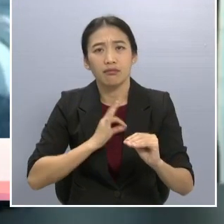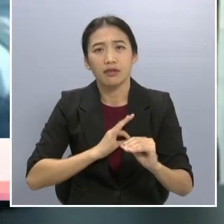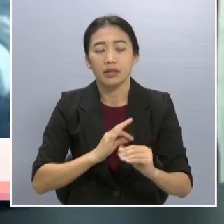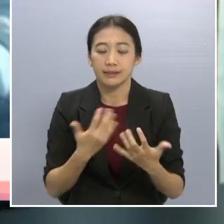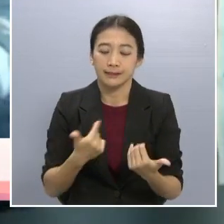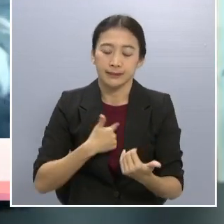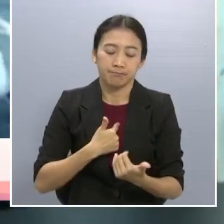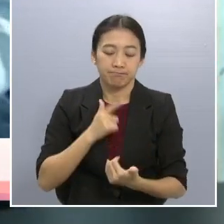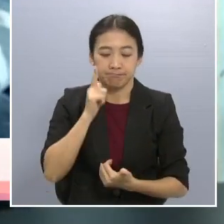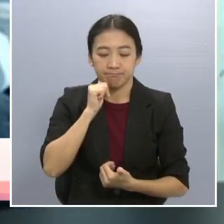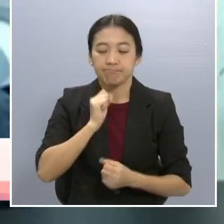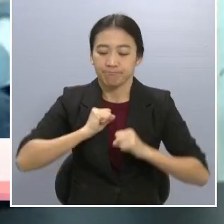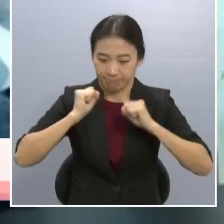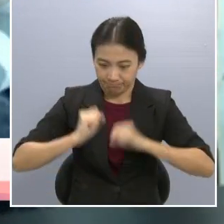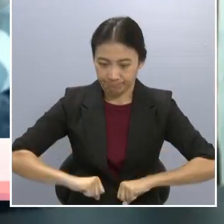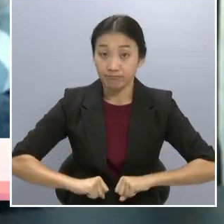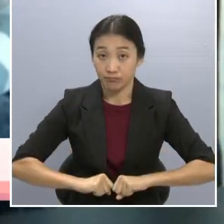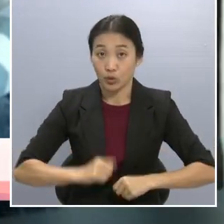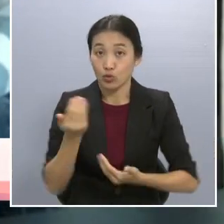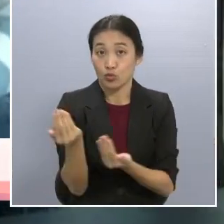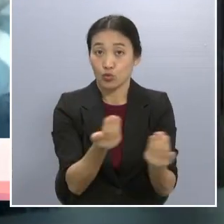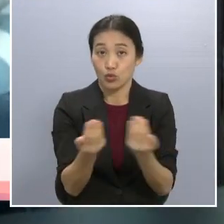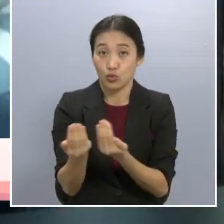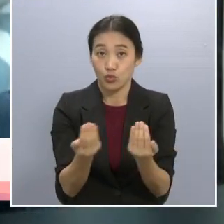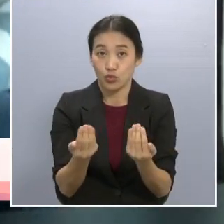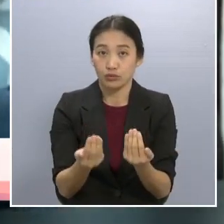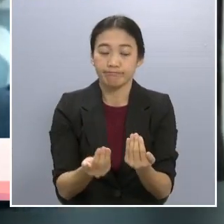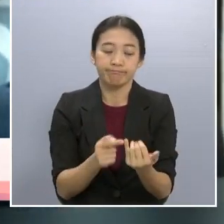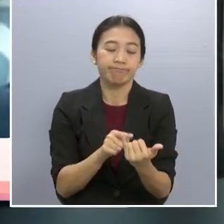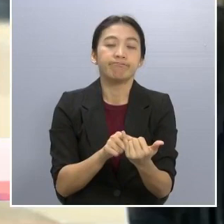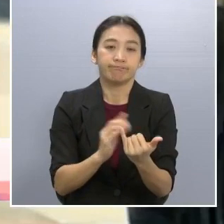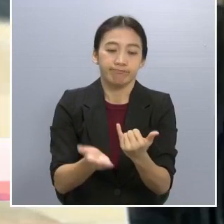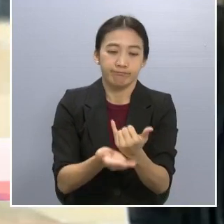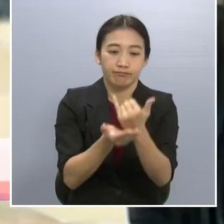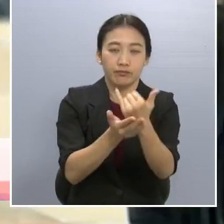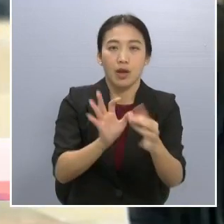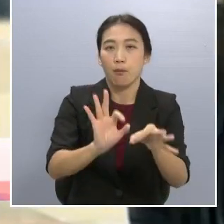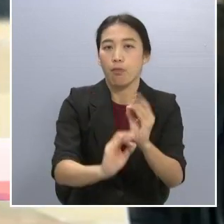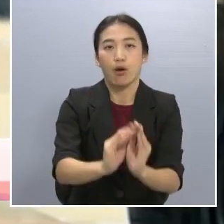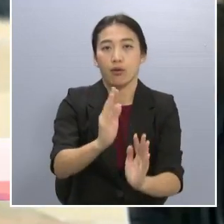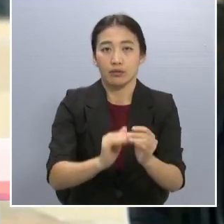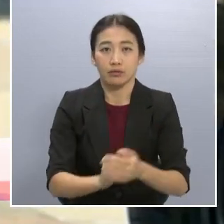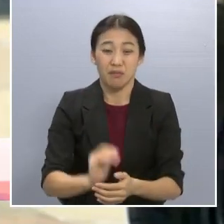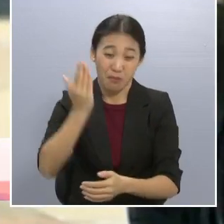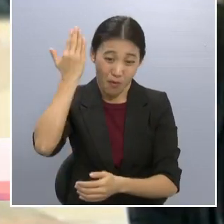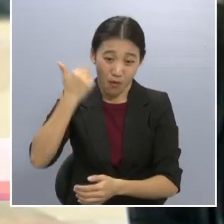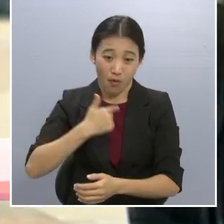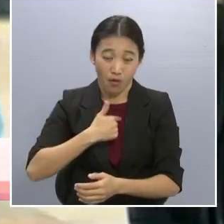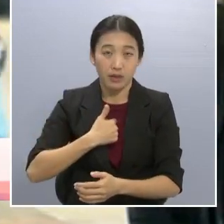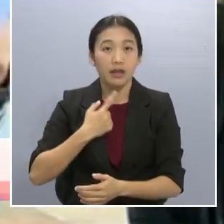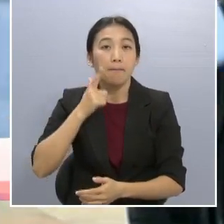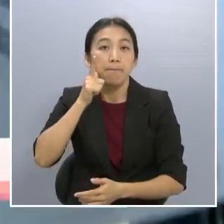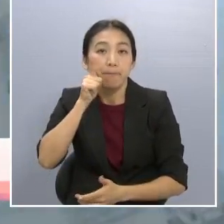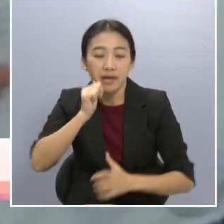สินใจนำเอาศพของน้องโชคเนี่ยนะฮะออกมาเผาแล้วนะครับจากที่ก่อนหน้านี้แม่บอกแม่จะไม่เผาน้องจนกว่า